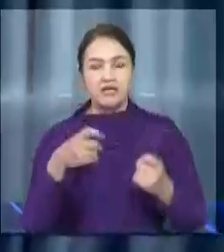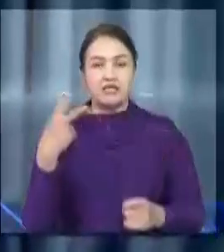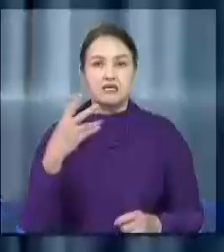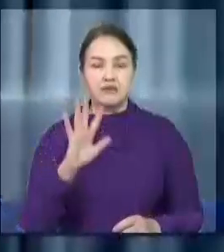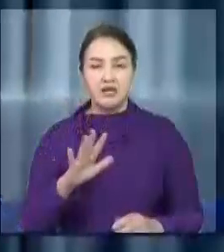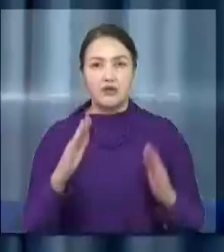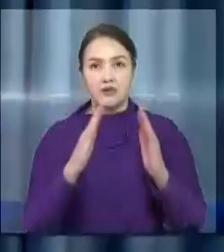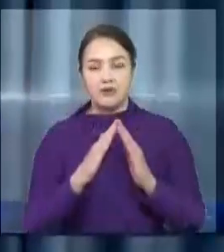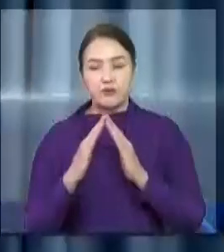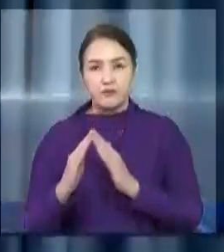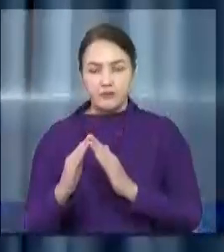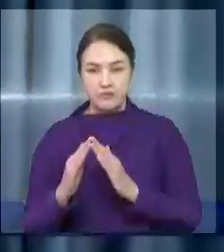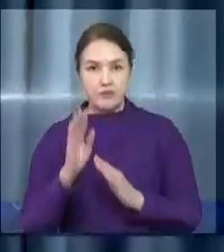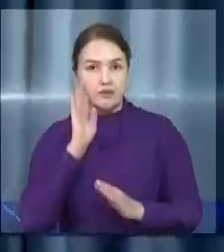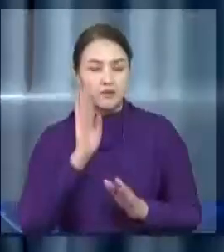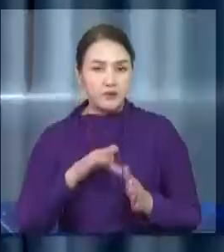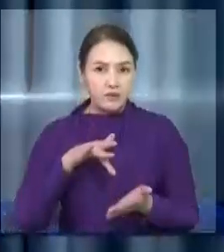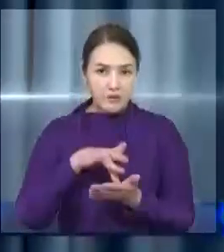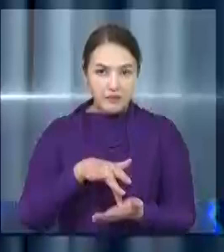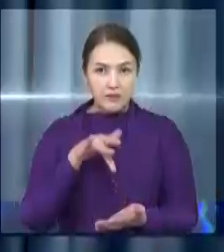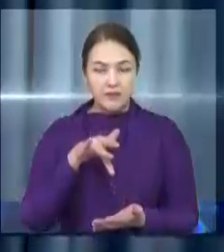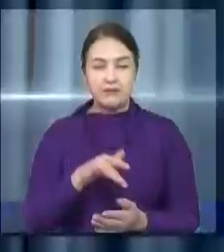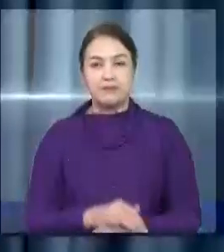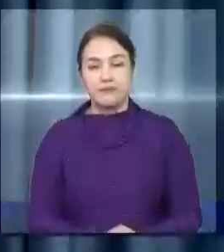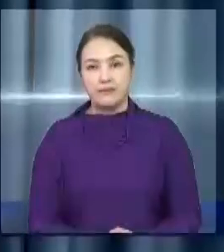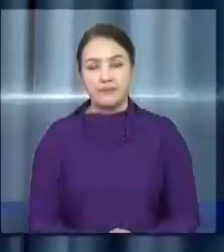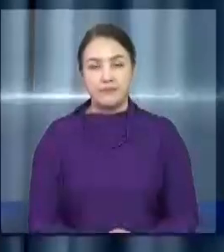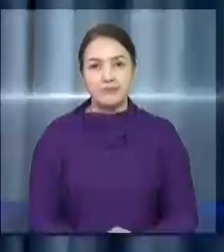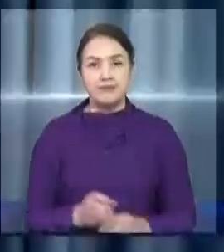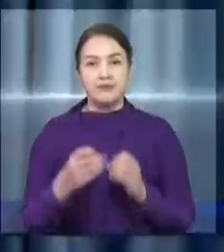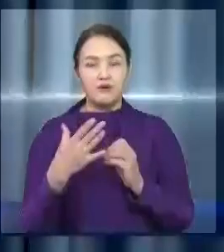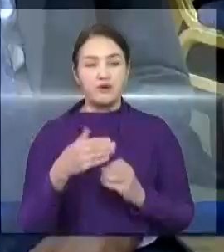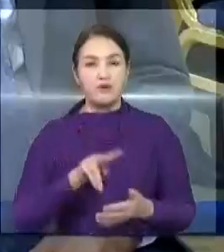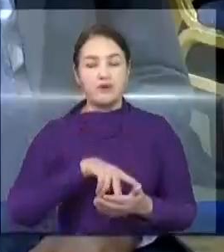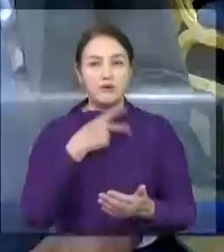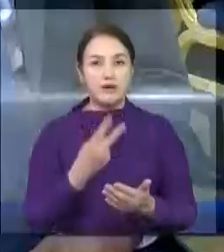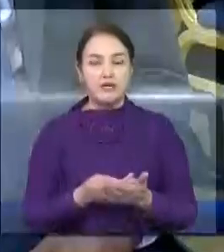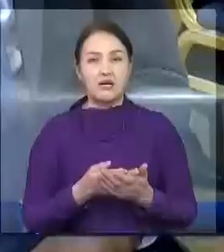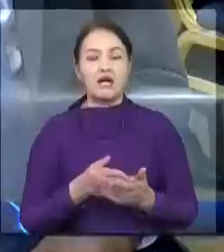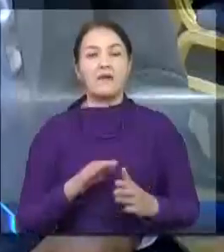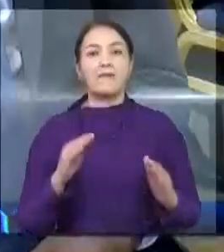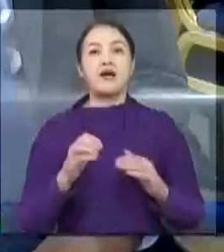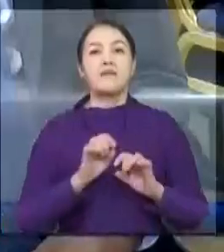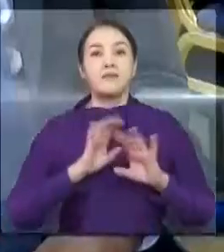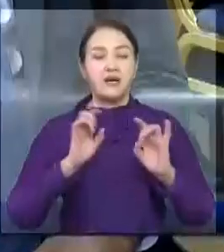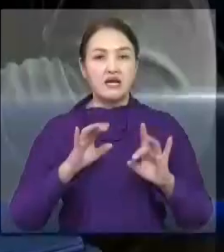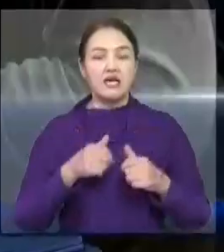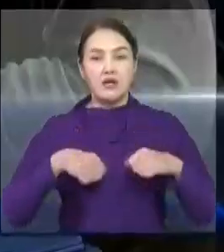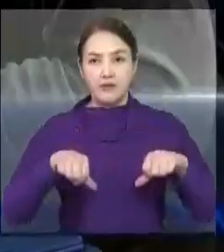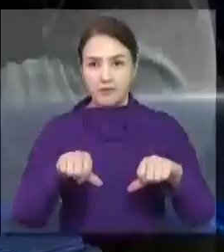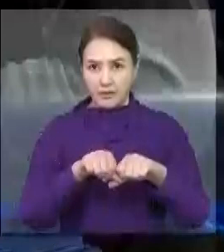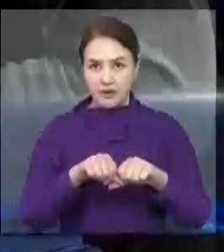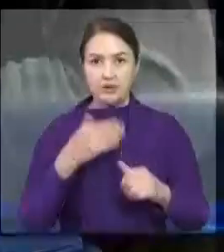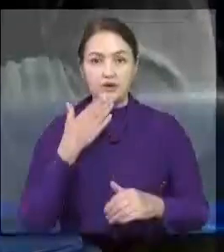25 үйі судың ортасында тұр, оның 15-і құлады. Аудан әкімінің баяндамасынан кейін комиссия